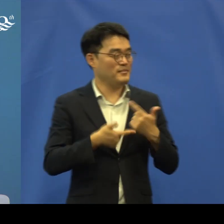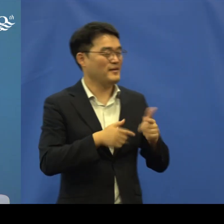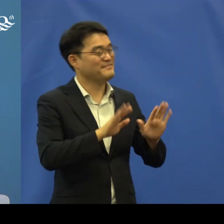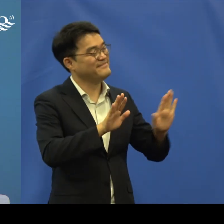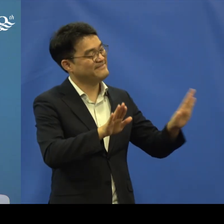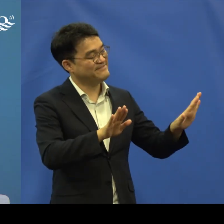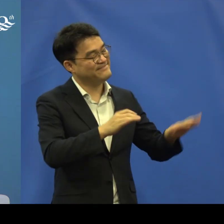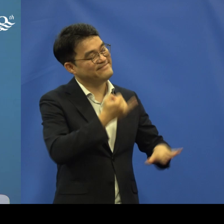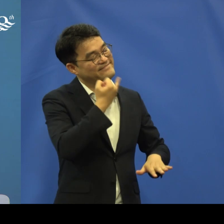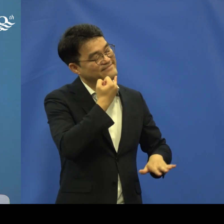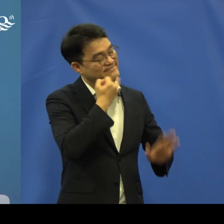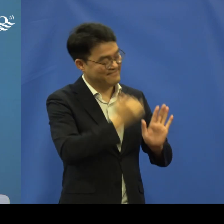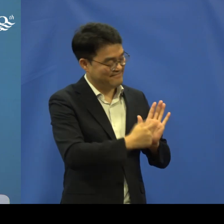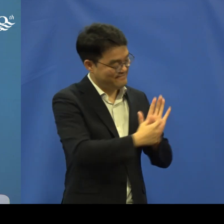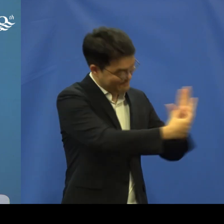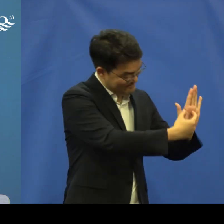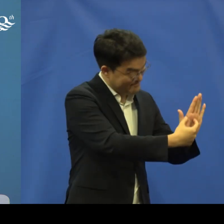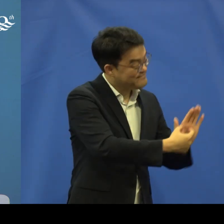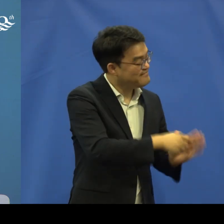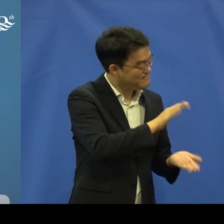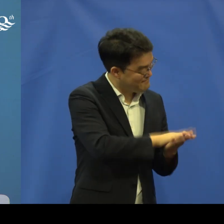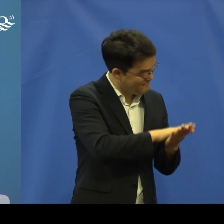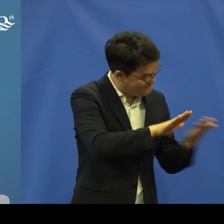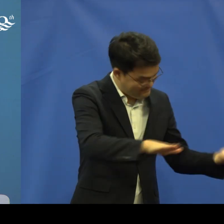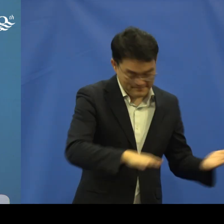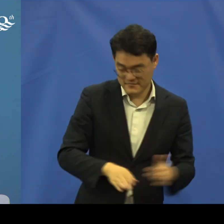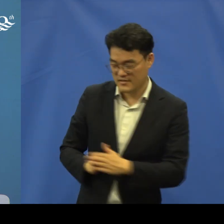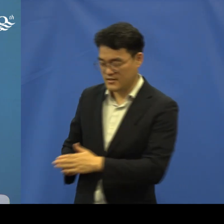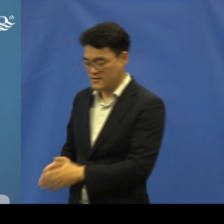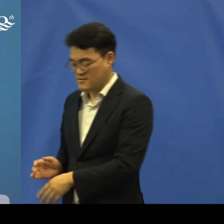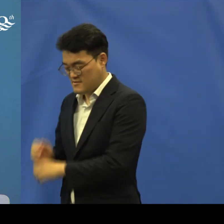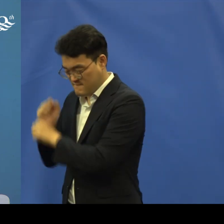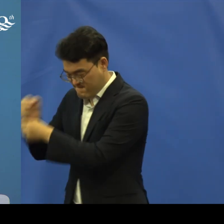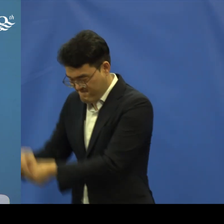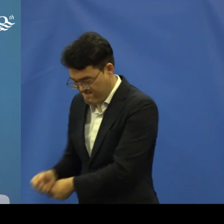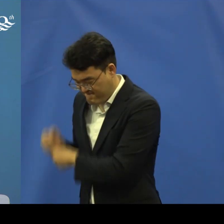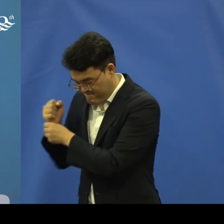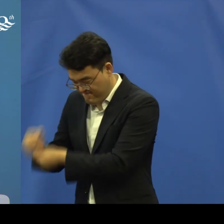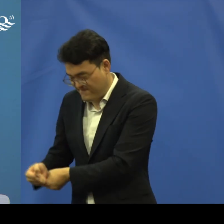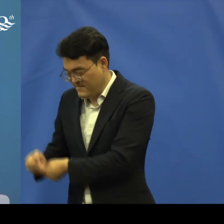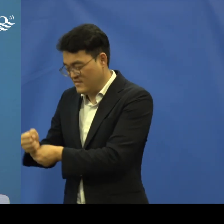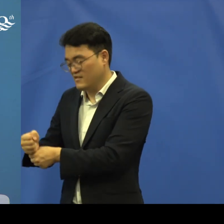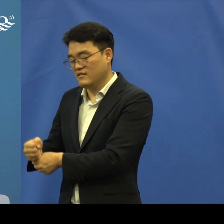여러분 시비를 누가 건다고 반응하기 시작하면요 싸움에 휘말리는 거예요.